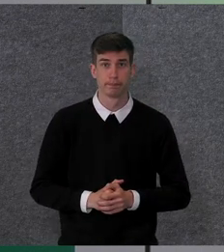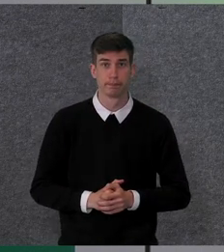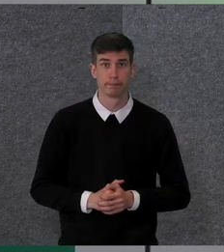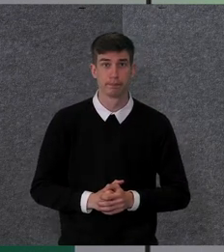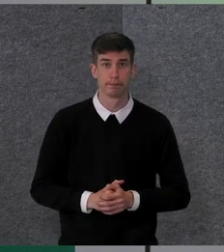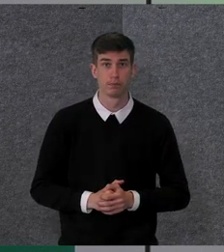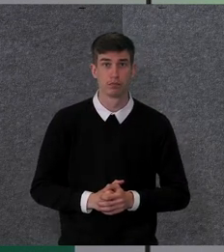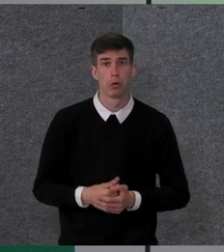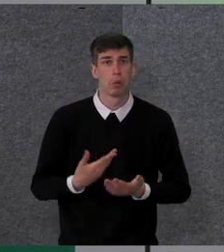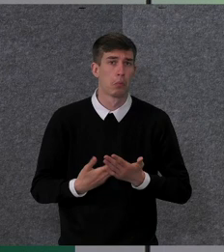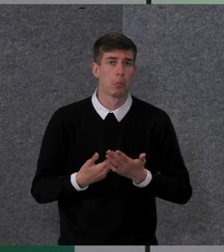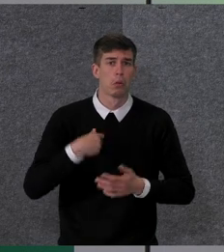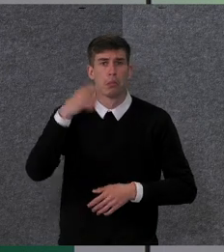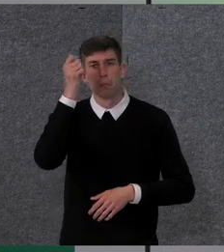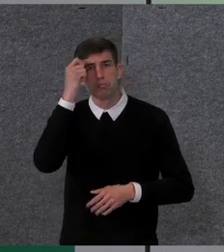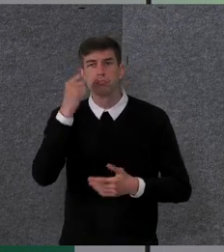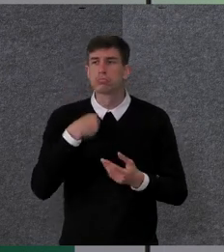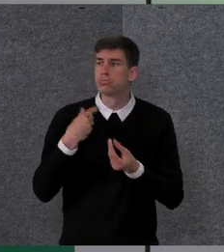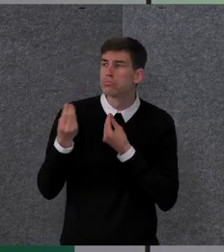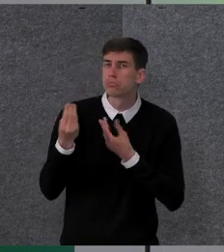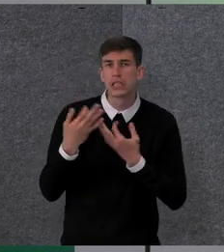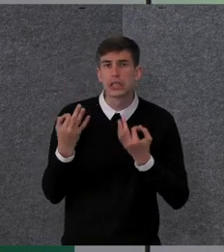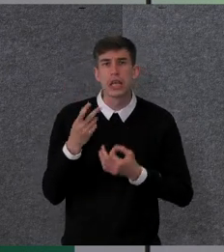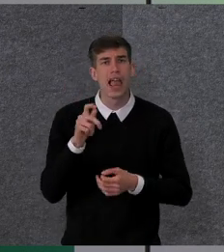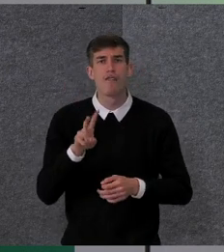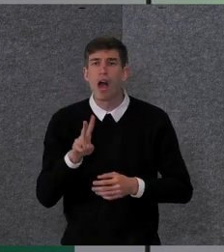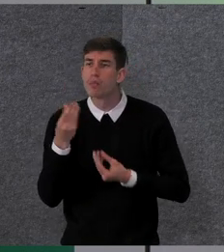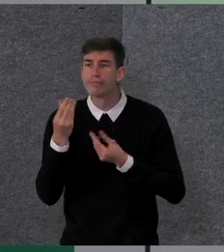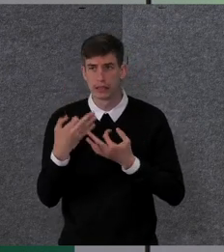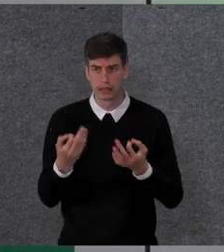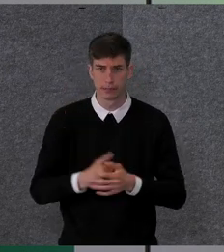halt spontan, ohne jetzt große Rücksprache gehalten mit meinem KV-Vertrag.